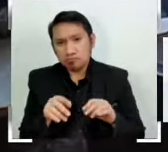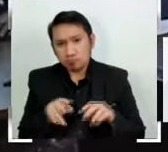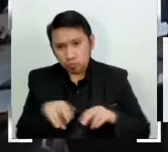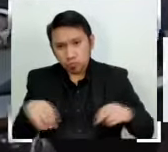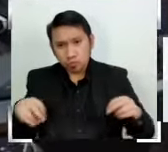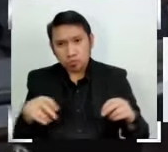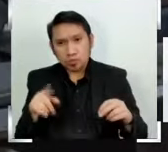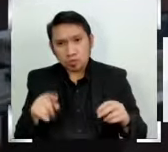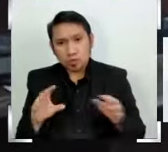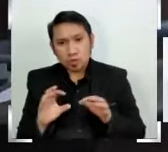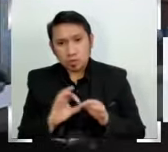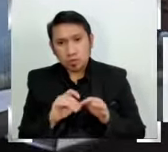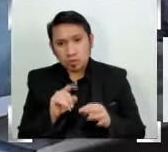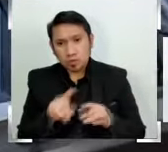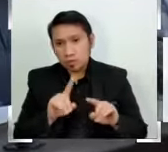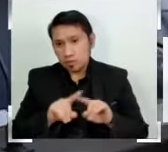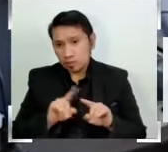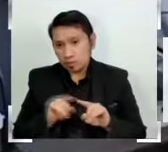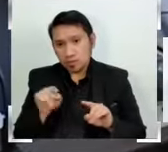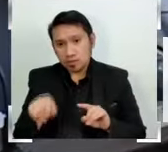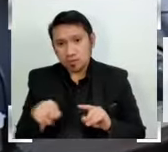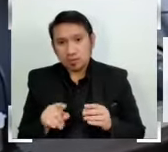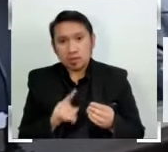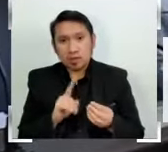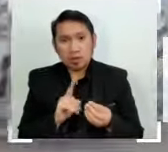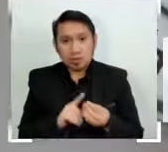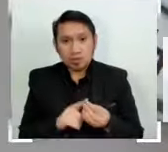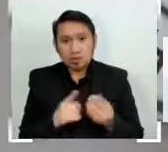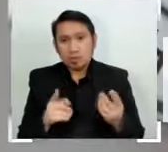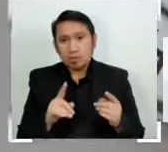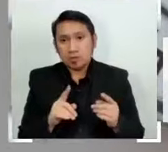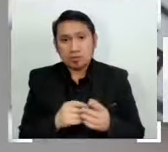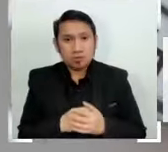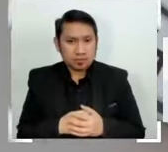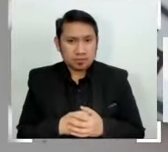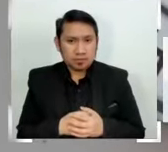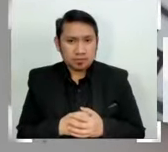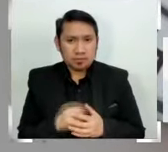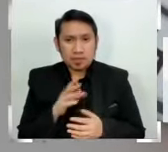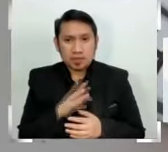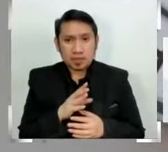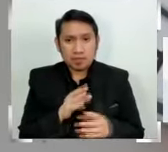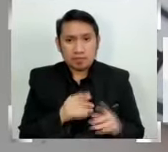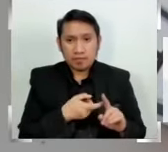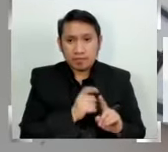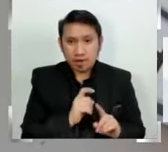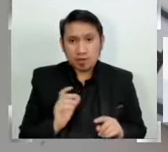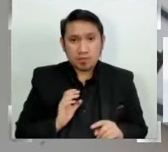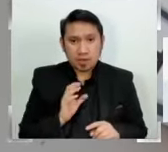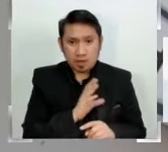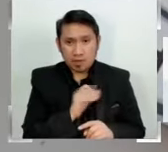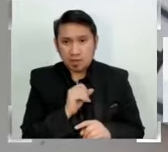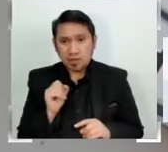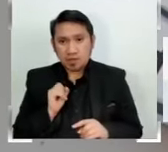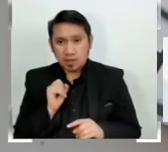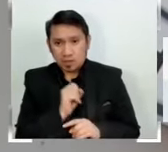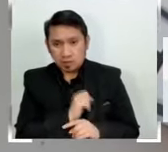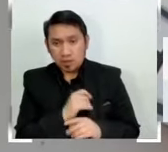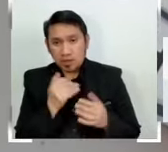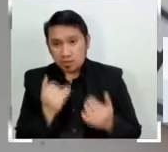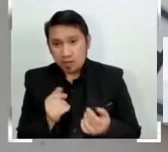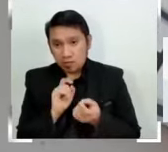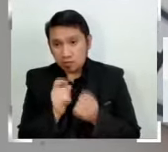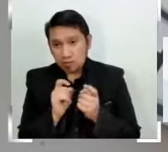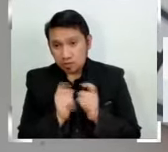pag-isahin ang magkakaibang probisyon na mga bersyon ng Kamara at ng Senado. Kasunod niyan, iraratify ng Kamara at Senado ang final